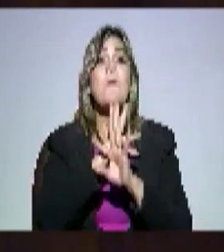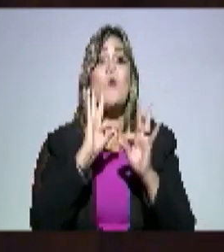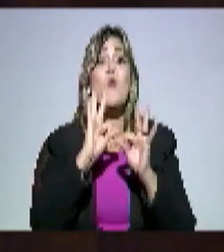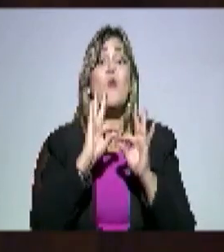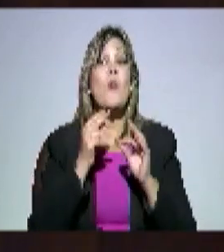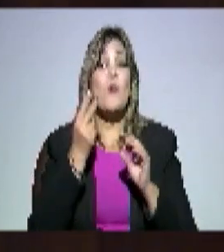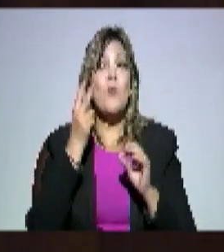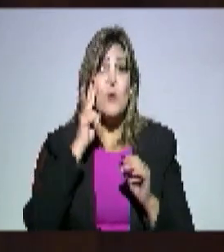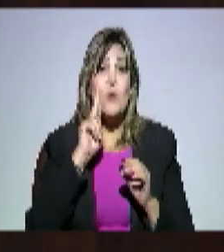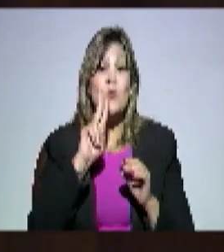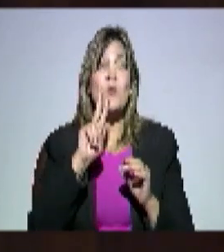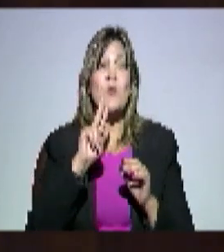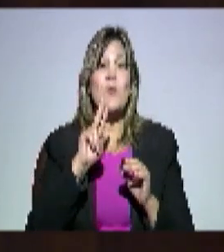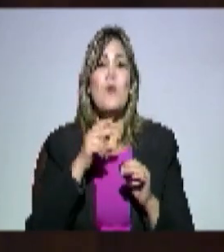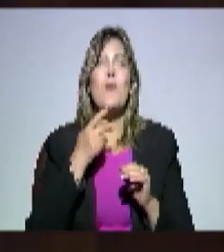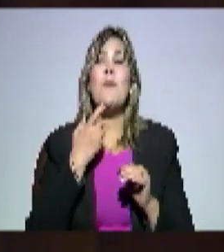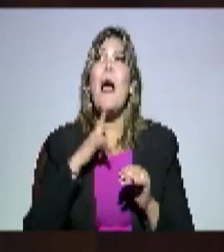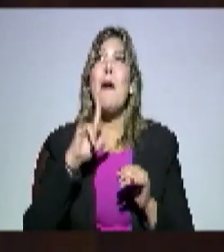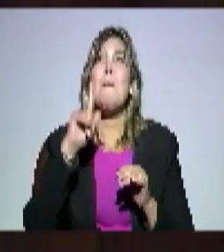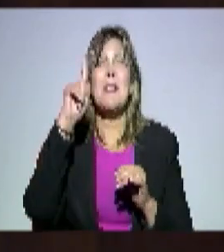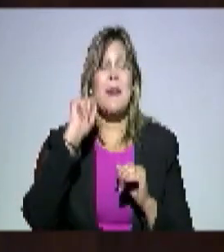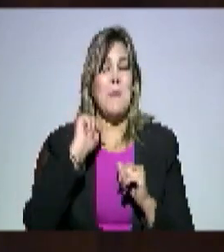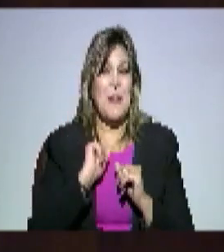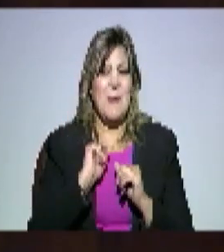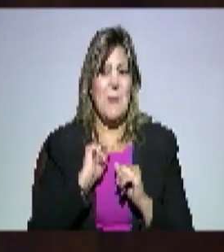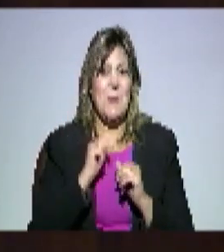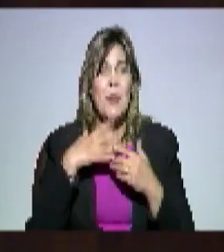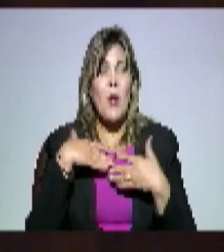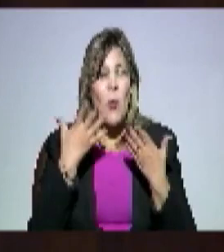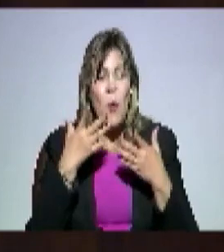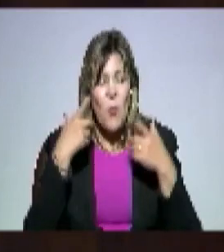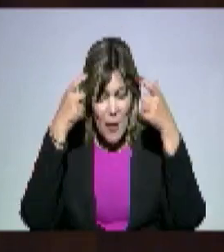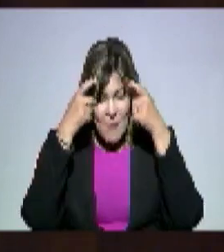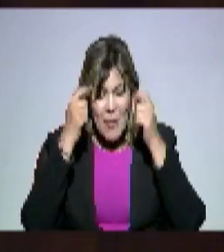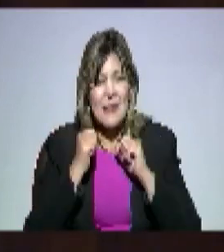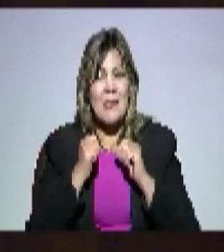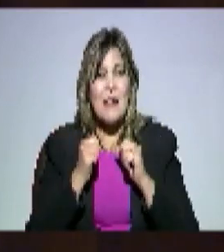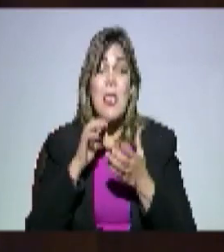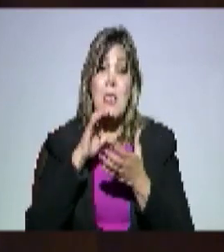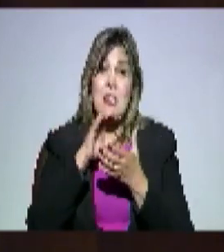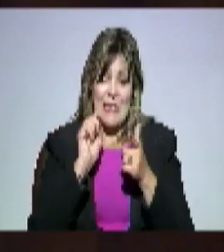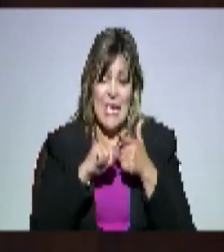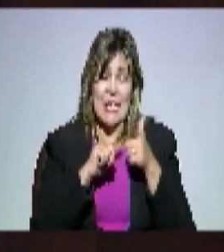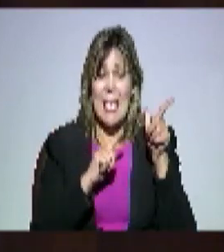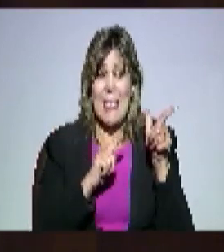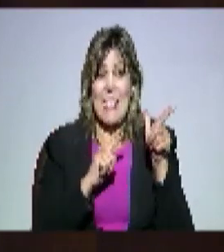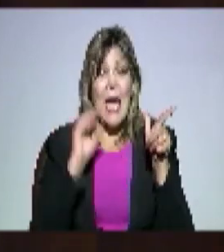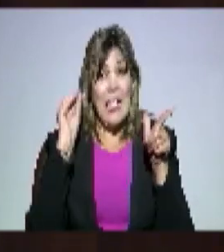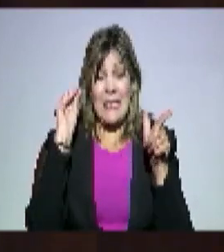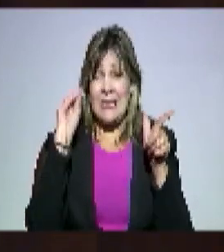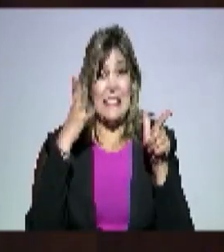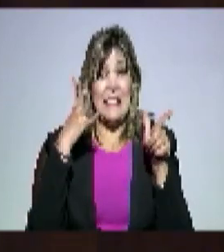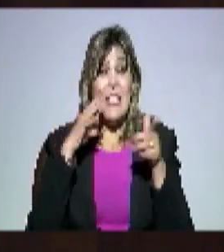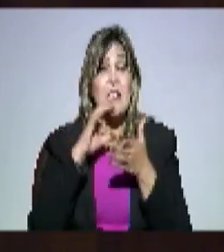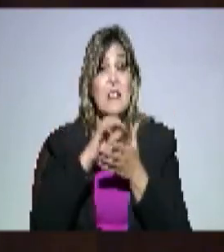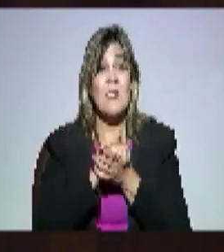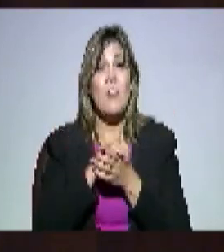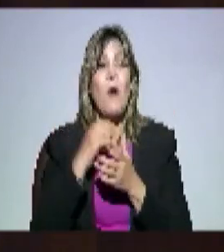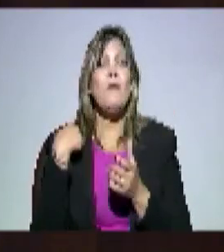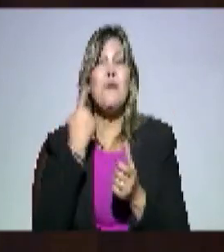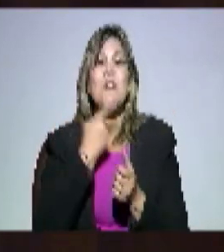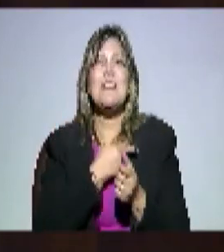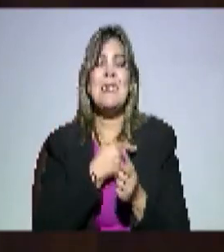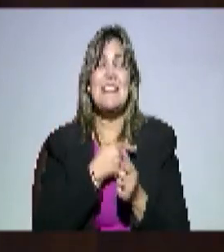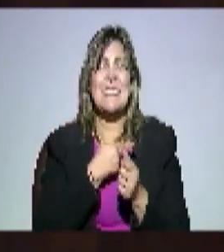يسوع المسيح لكل مجد النقطه الثانيه اللي خدناها في صداقه القديسين ازاي ان صداقه